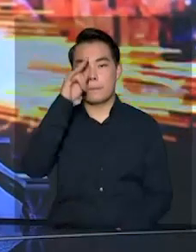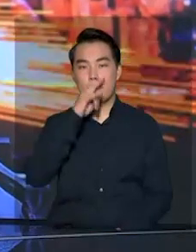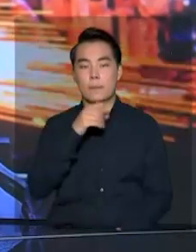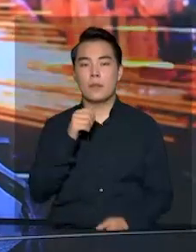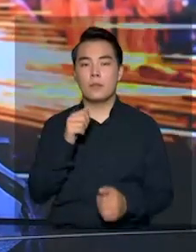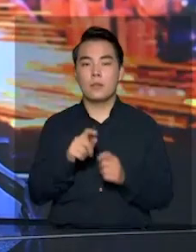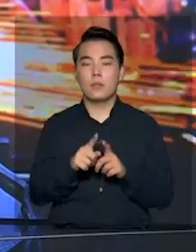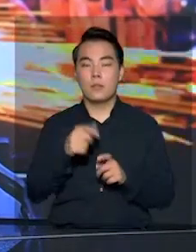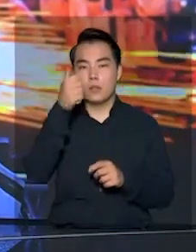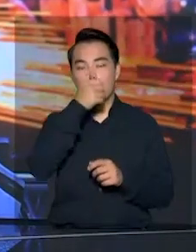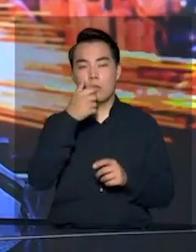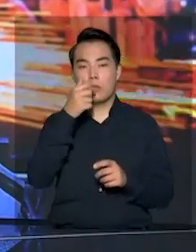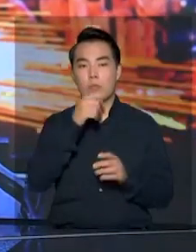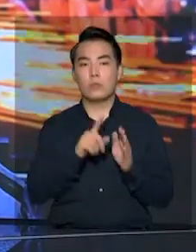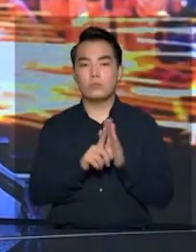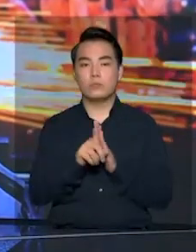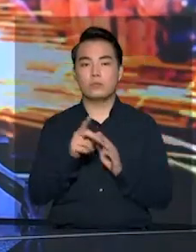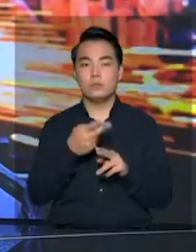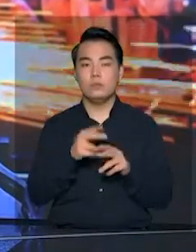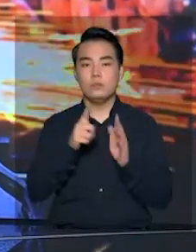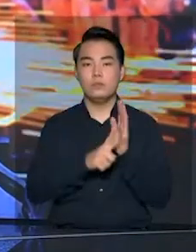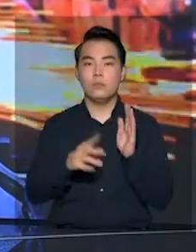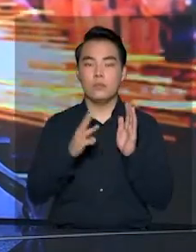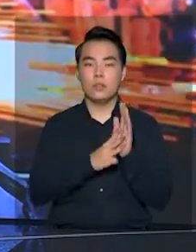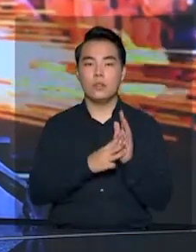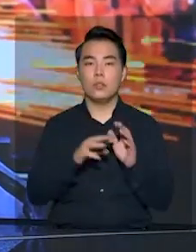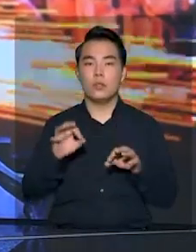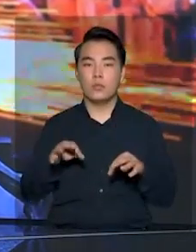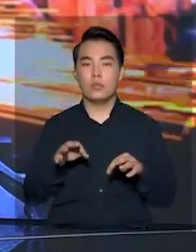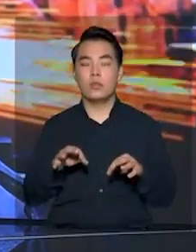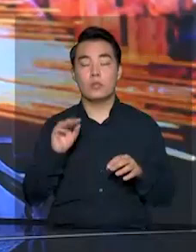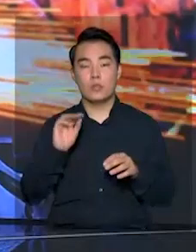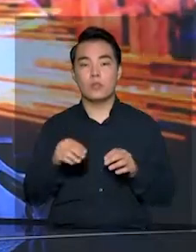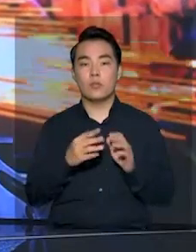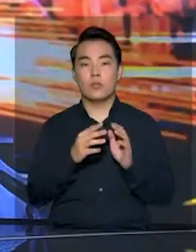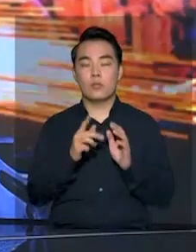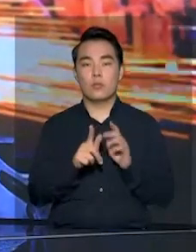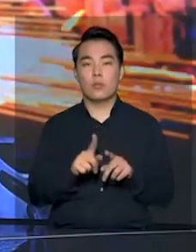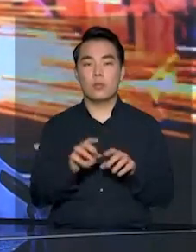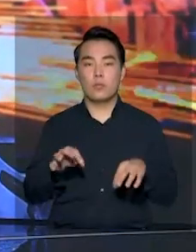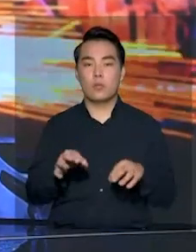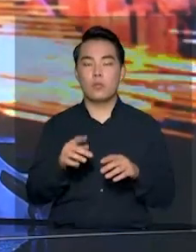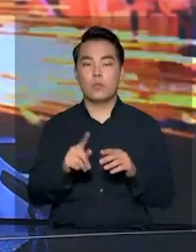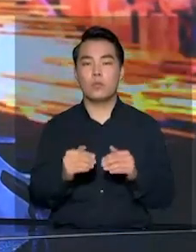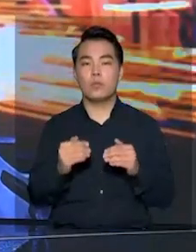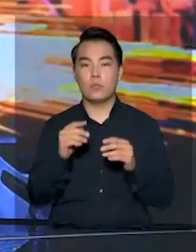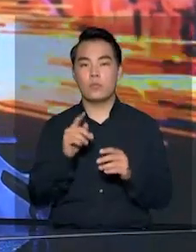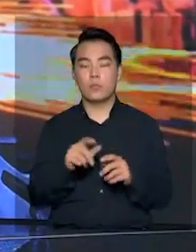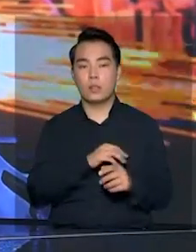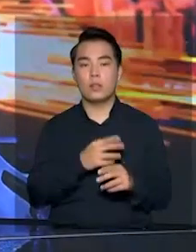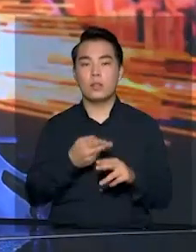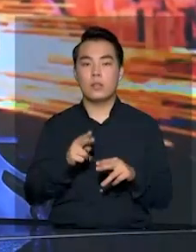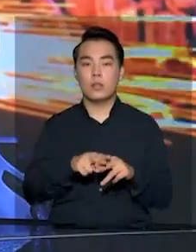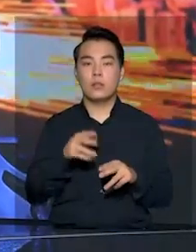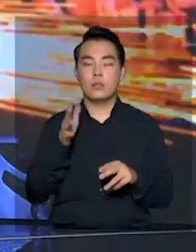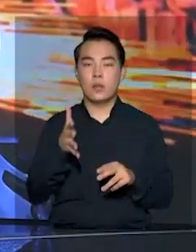Қазақстанда жыл басынан бері 78 мыңға жуық көлік шығарылған. Оның ішінде экспорт үлесі аз. Небәрі 5 мыңнан